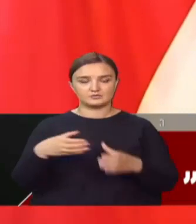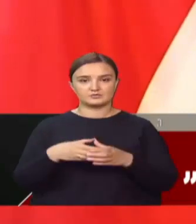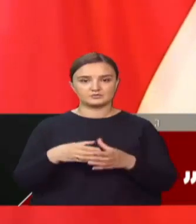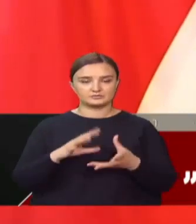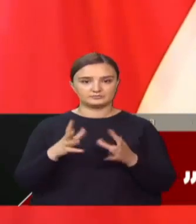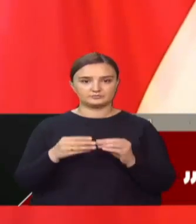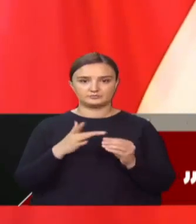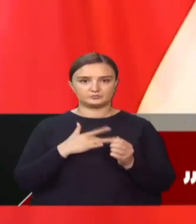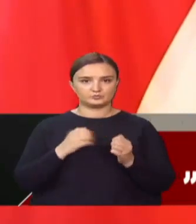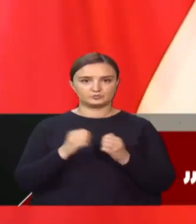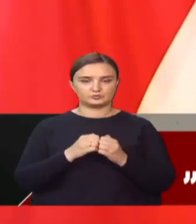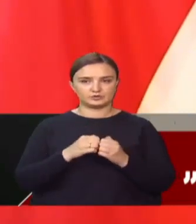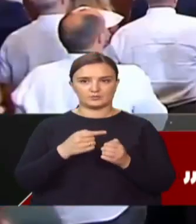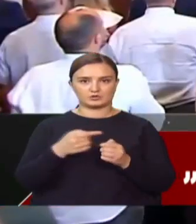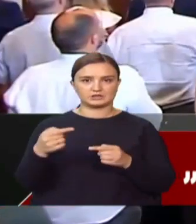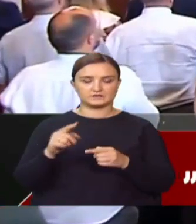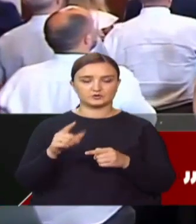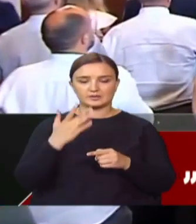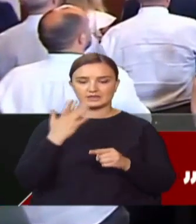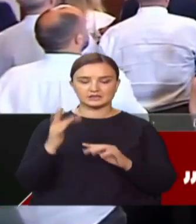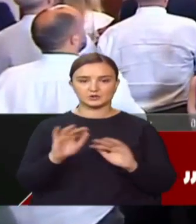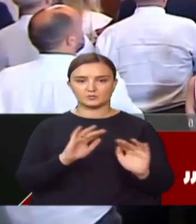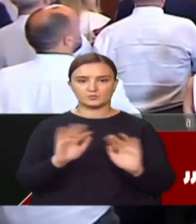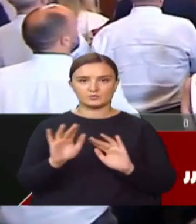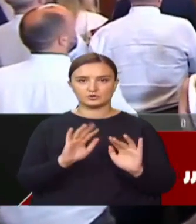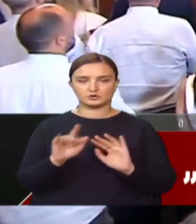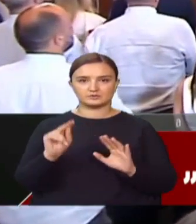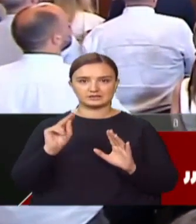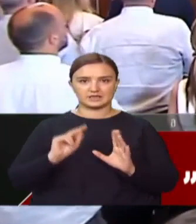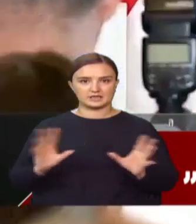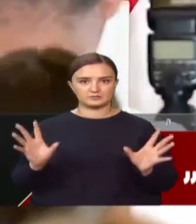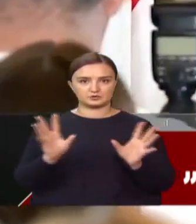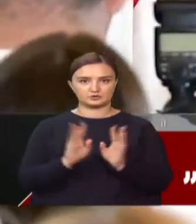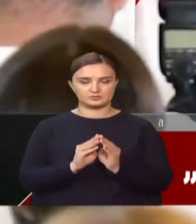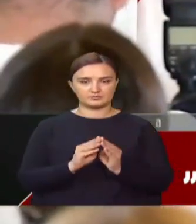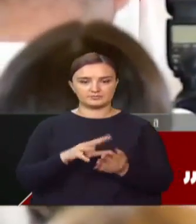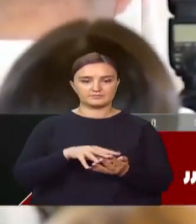კატეგორიულად გამორიცხავს ერთიან ნაციონალურ მოძრაობასთან თანამშრომლობას